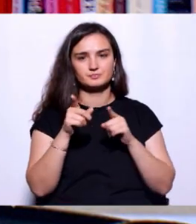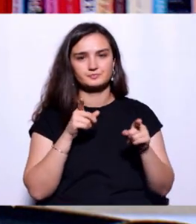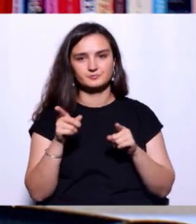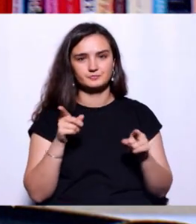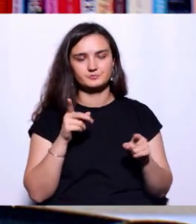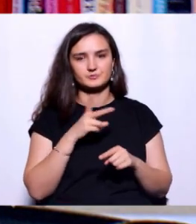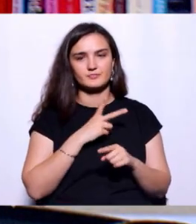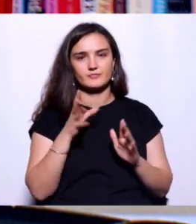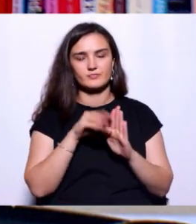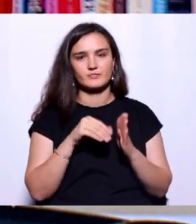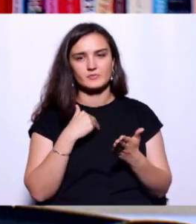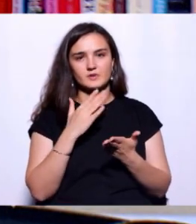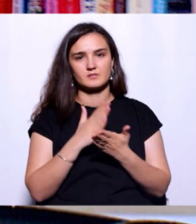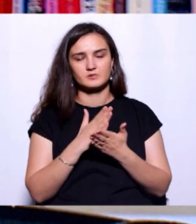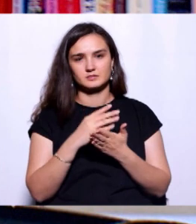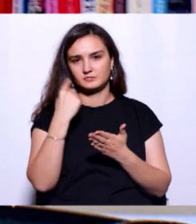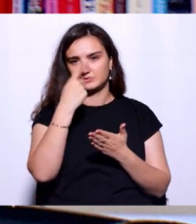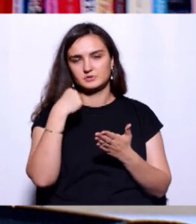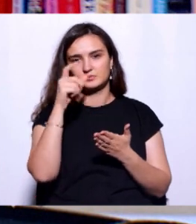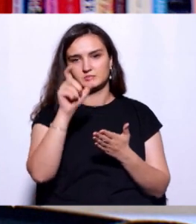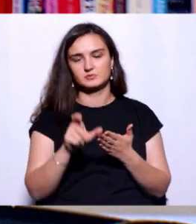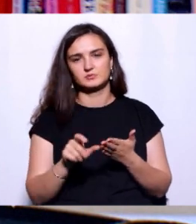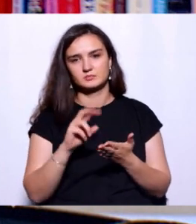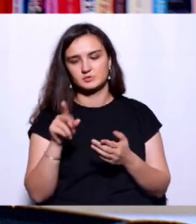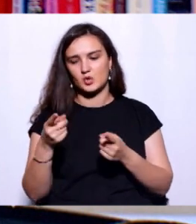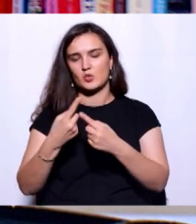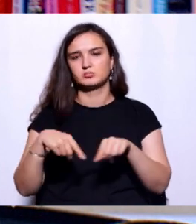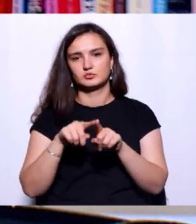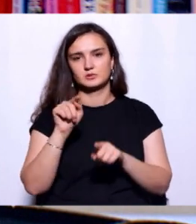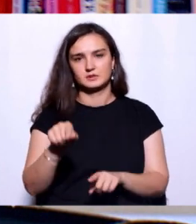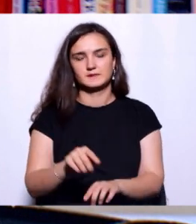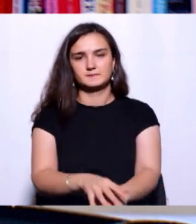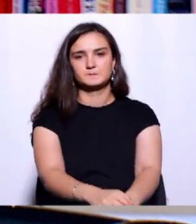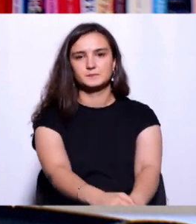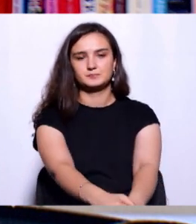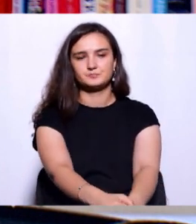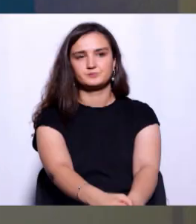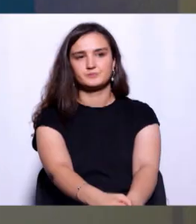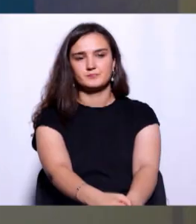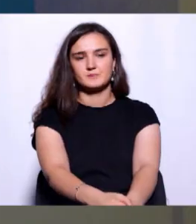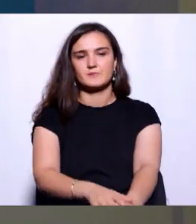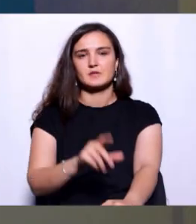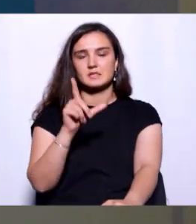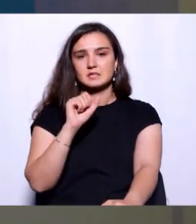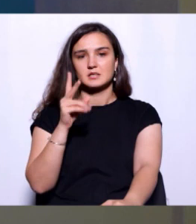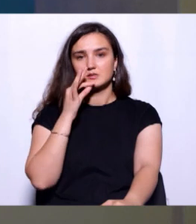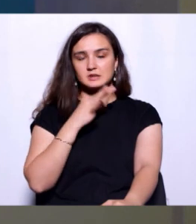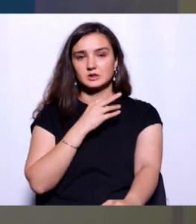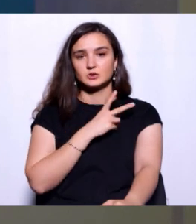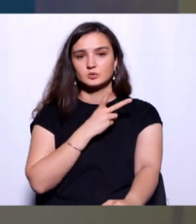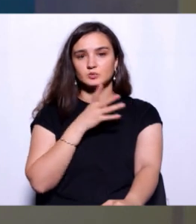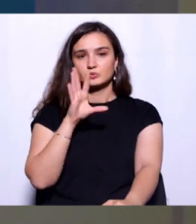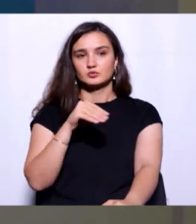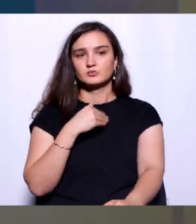In English, we have subject pronouns and object pronouns. Როგორც Zach მაგვითხრა,